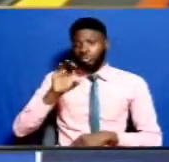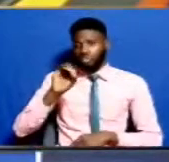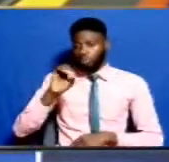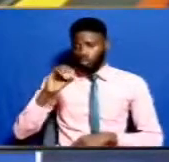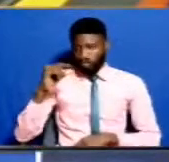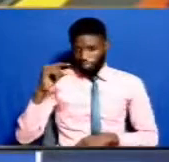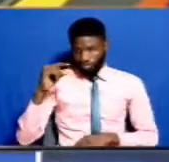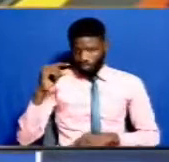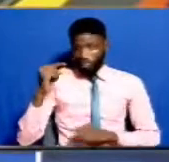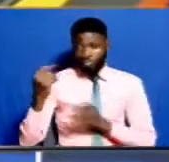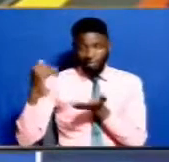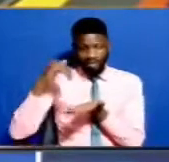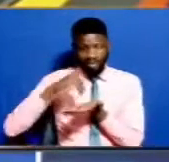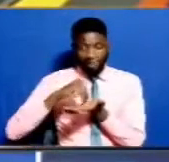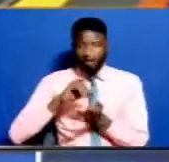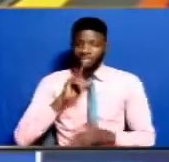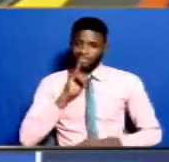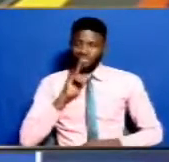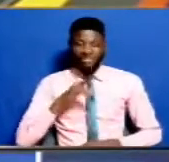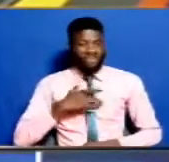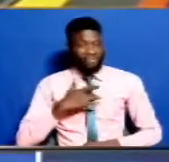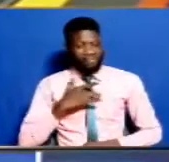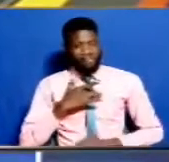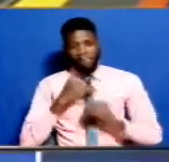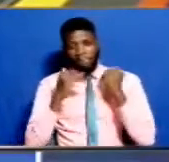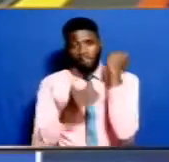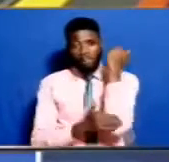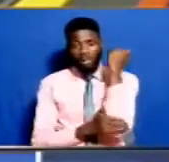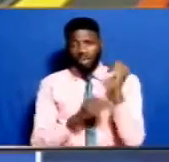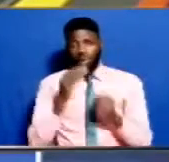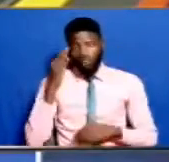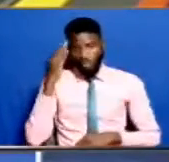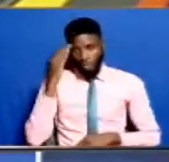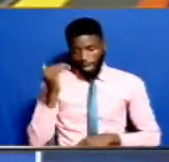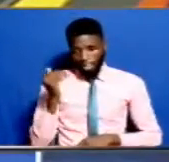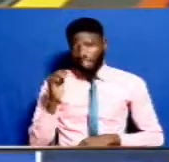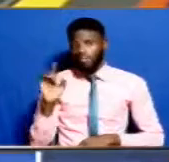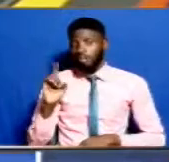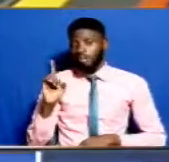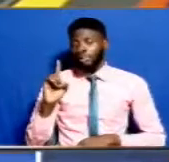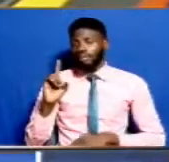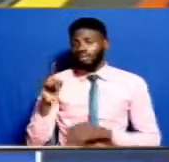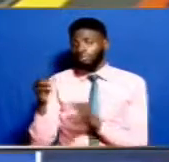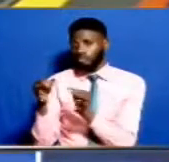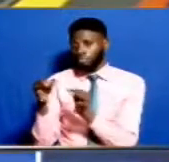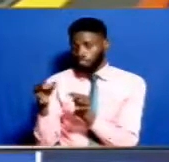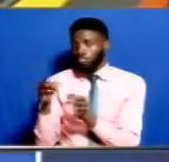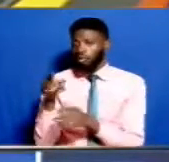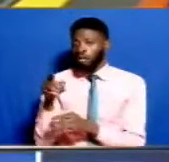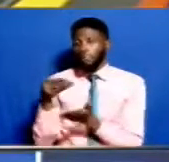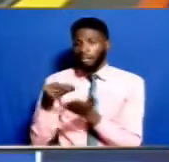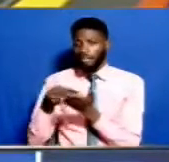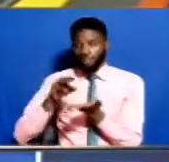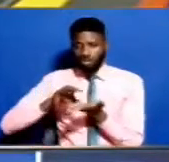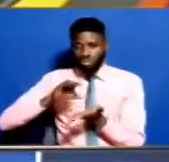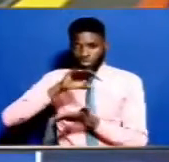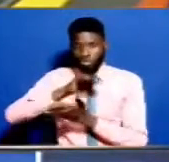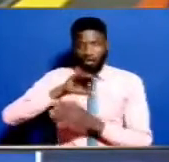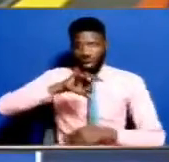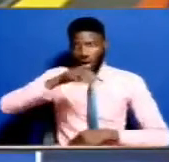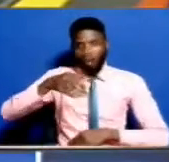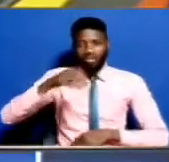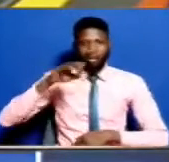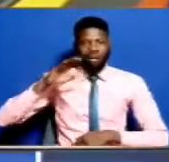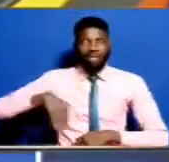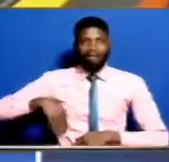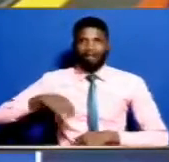mara nyingine limesikitika kutokana na hali ya wizara ya fedha kuchelewa kutoa pesa zinazotengewa serikali za kaunti. Mwenyekiti